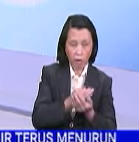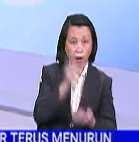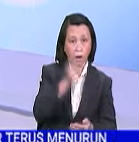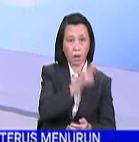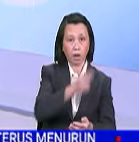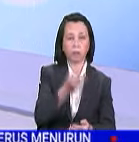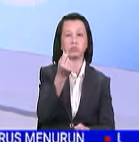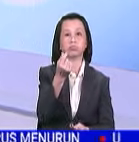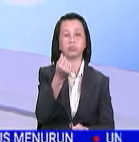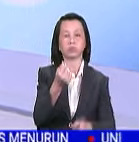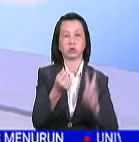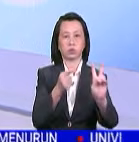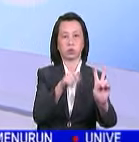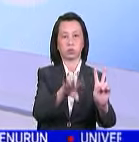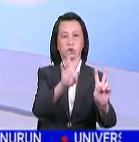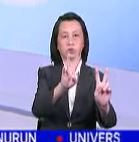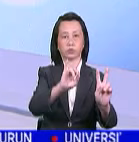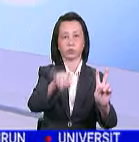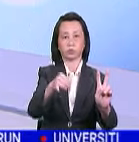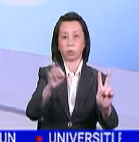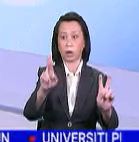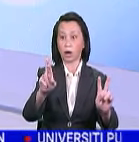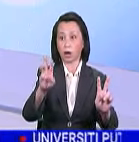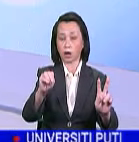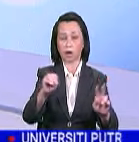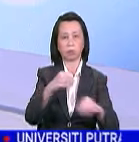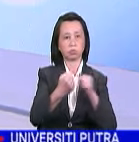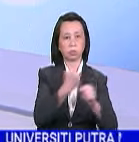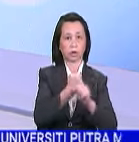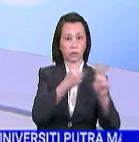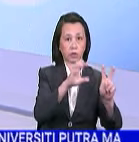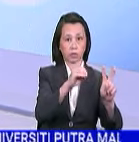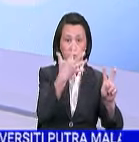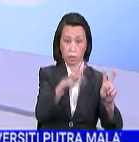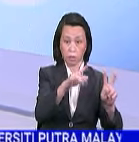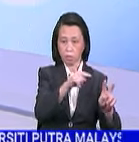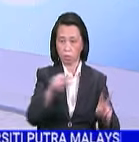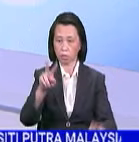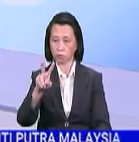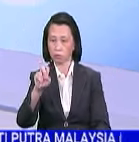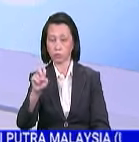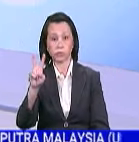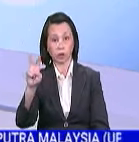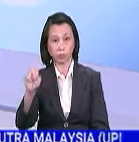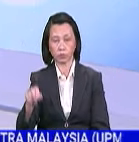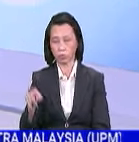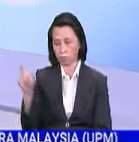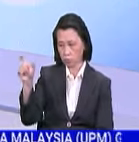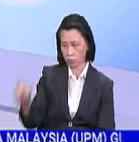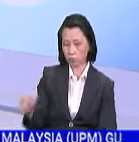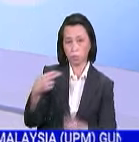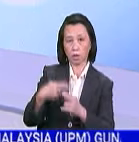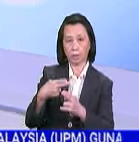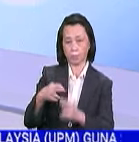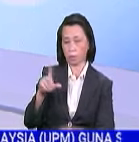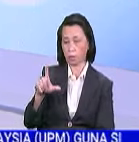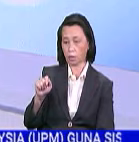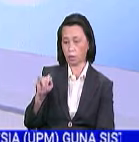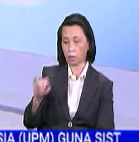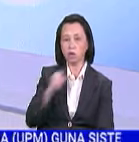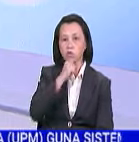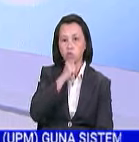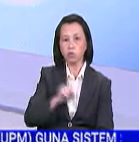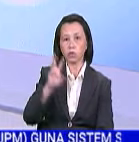berjumlah 2.7 juta ringgit antara 2015 hingga 2020. Tertuduh Lai Ching Wai,